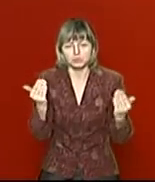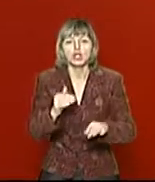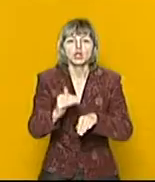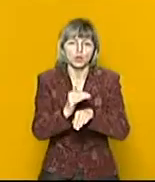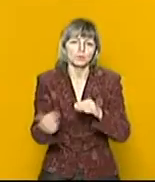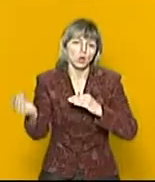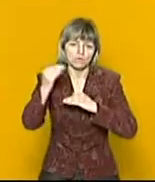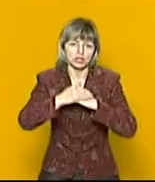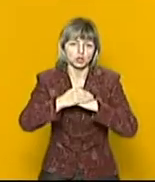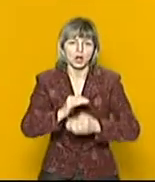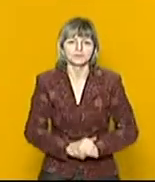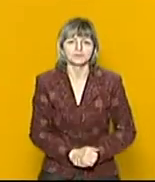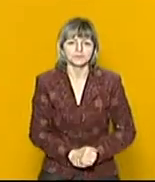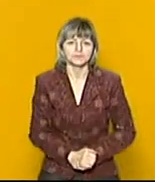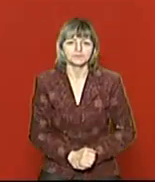вечора.